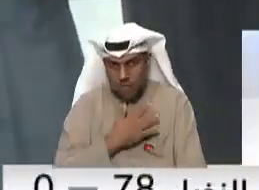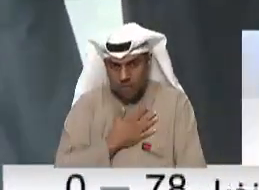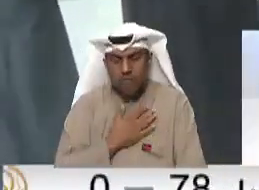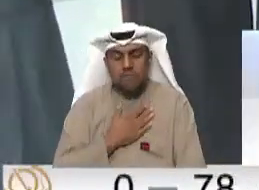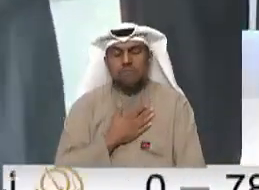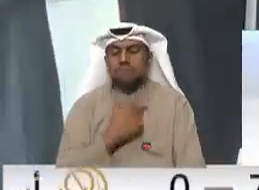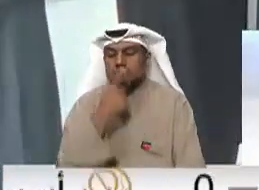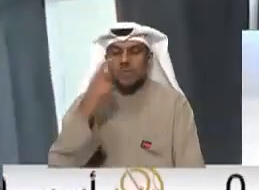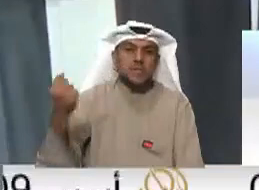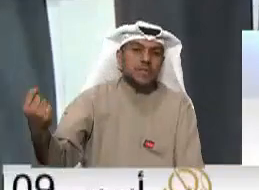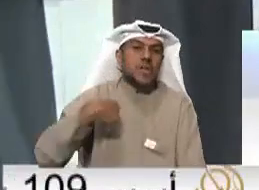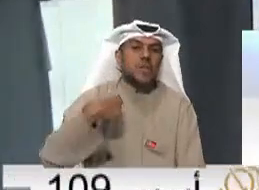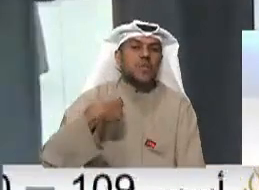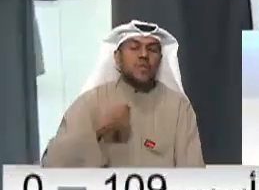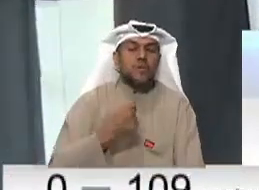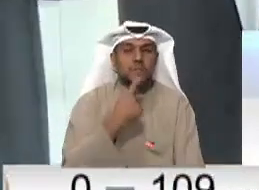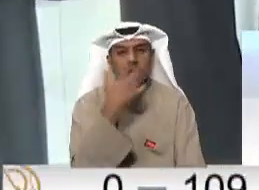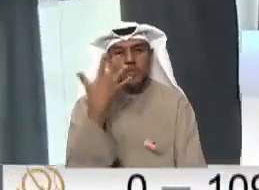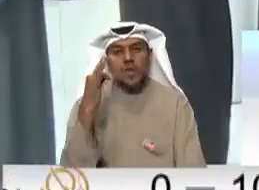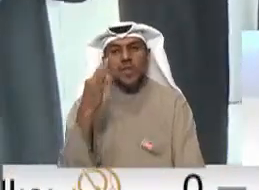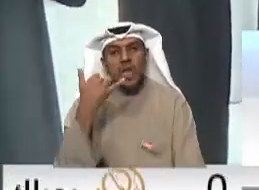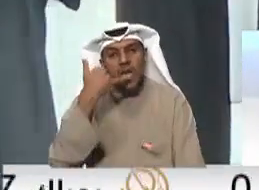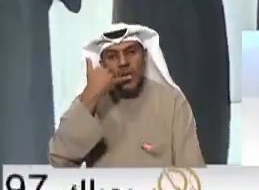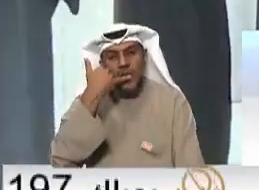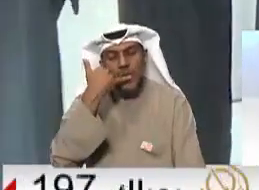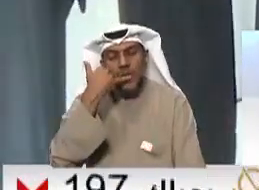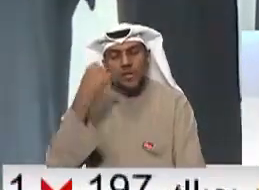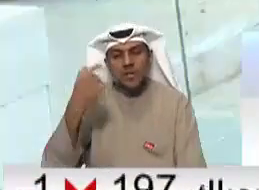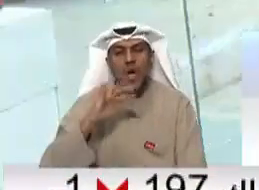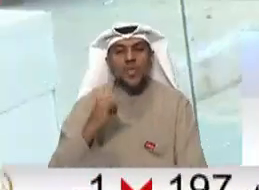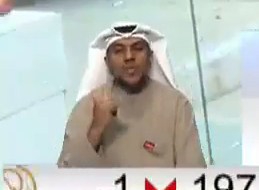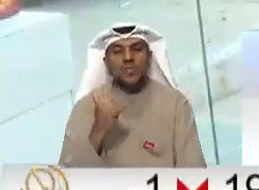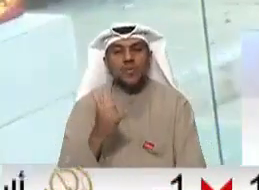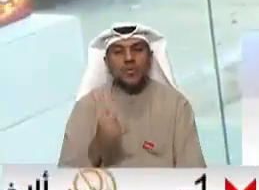مع الخط الساخن 135 أو من خلال الواتساب